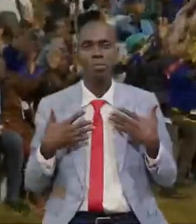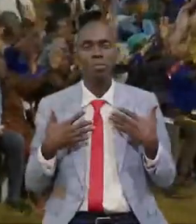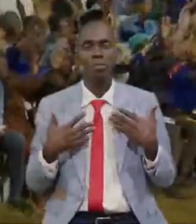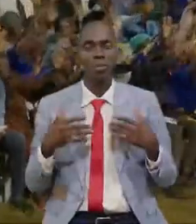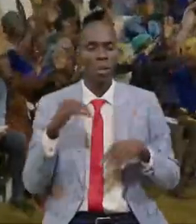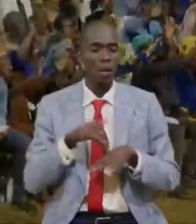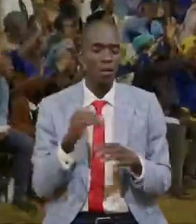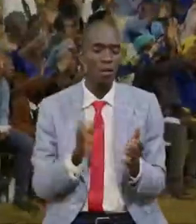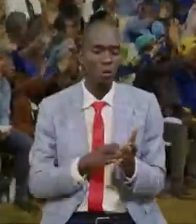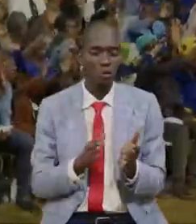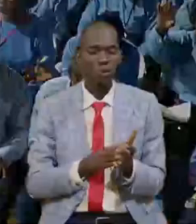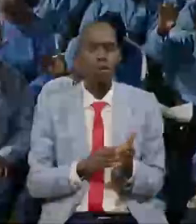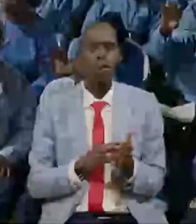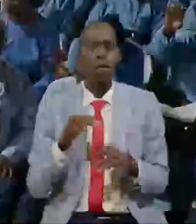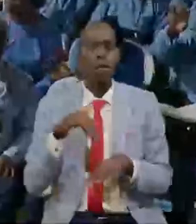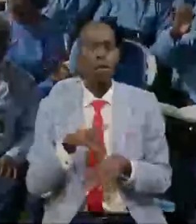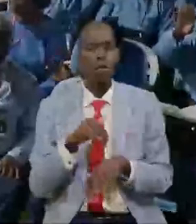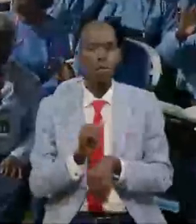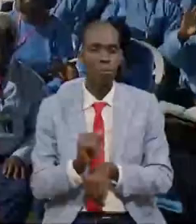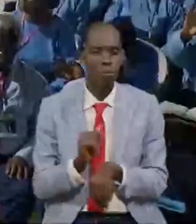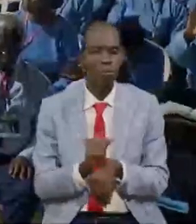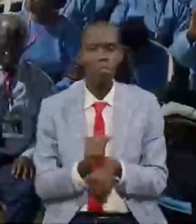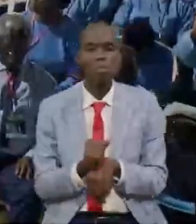à l'école, ta vie au boulot,